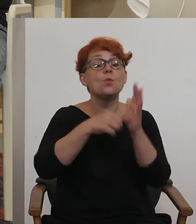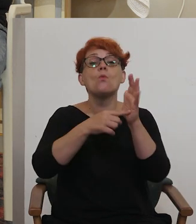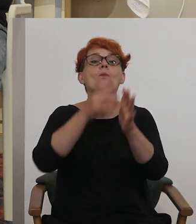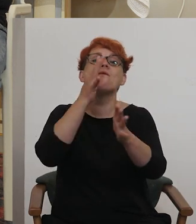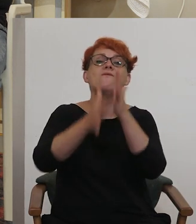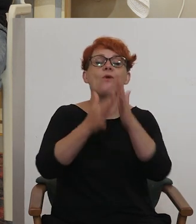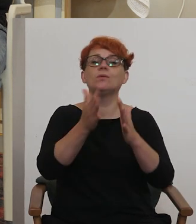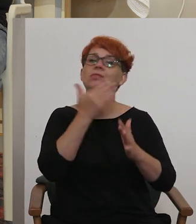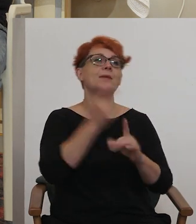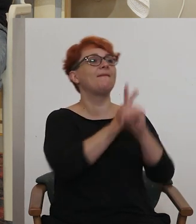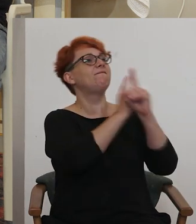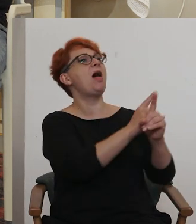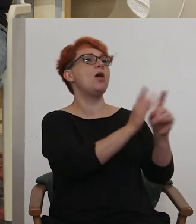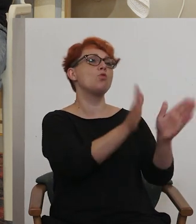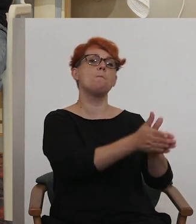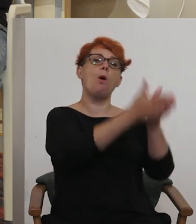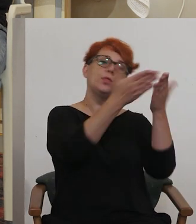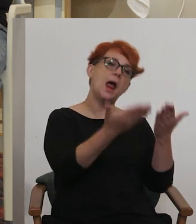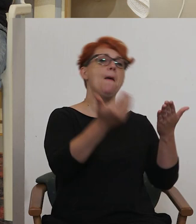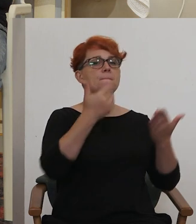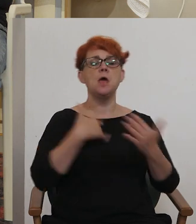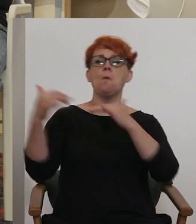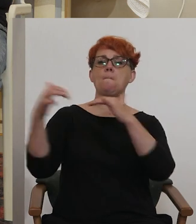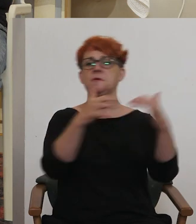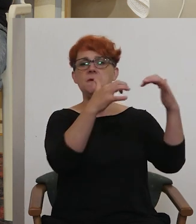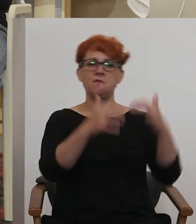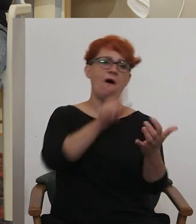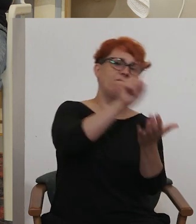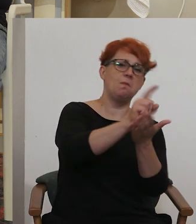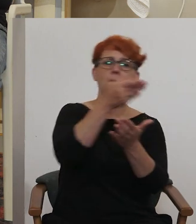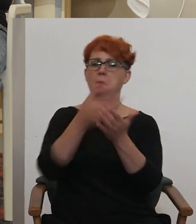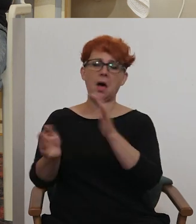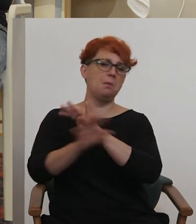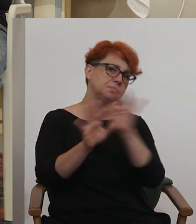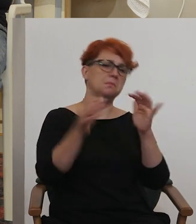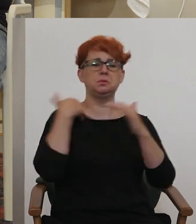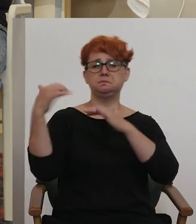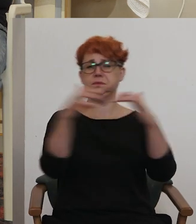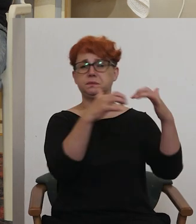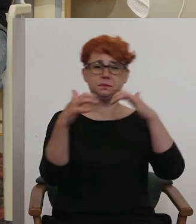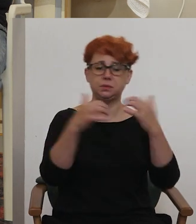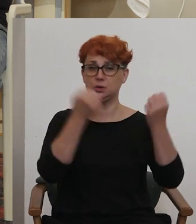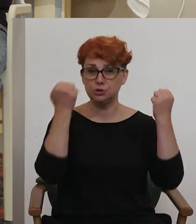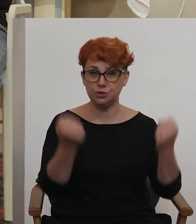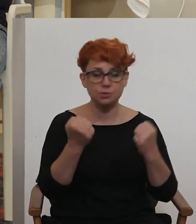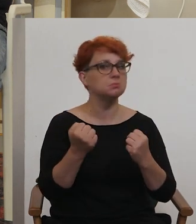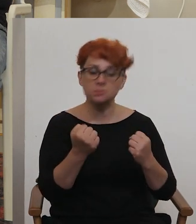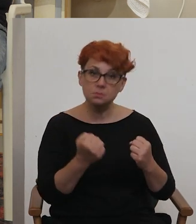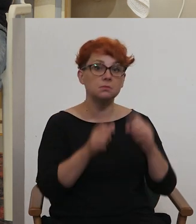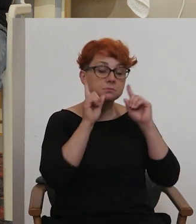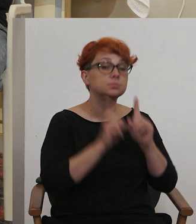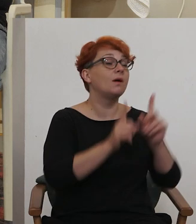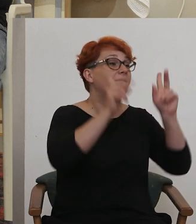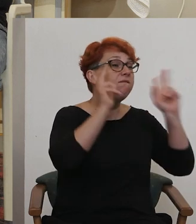sposób podręcznikowo-bohaterski, że była bitwa wygrana albo przegrana, toczyły się ciężkie walki, tylko są bardzo